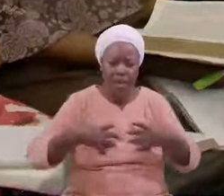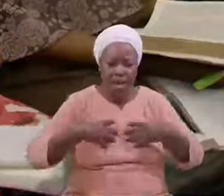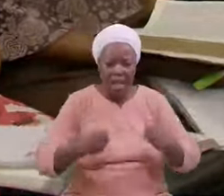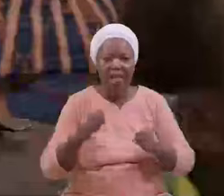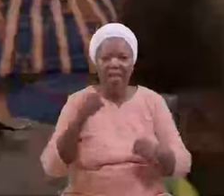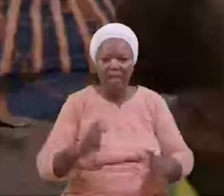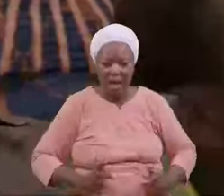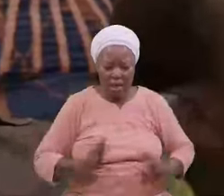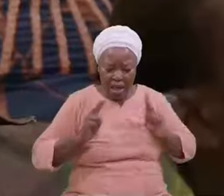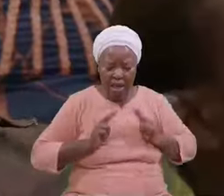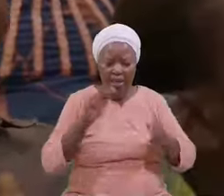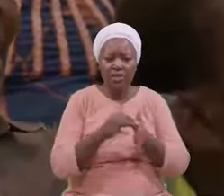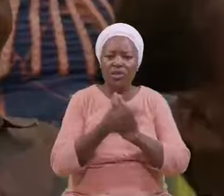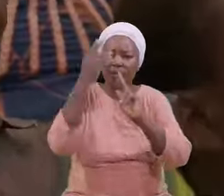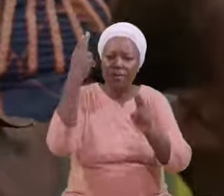de Jésus-Christ.